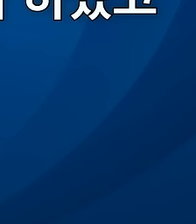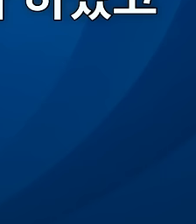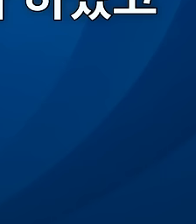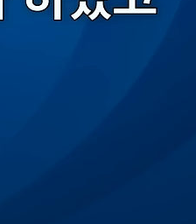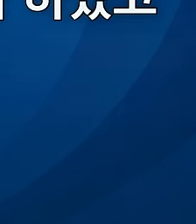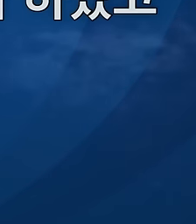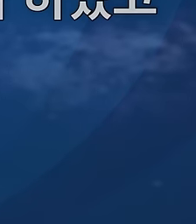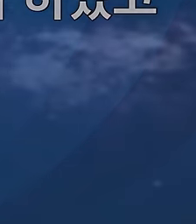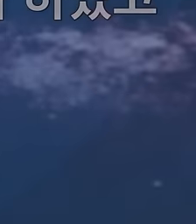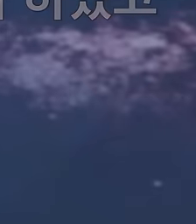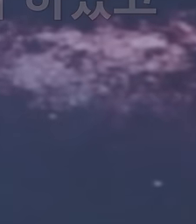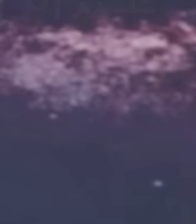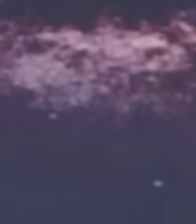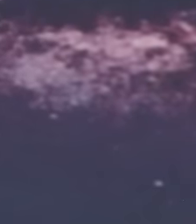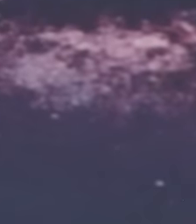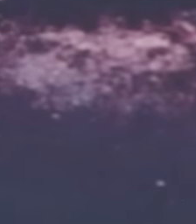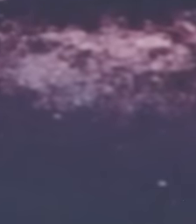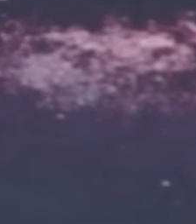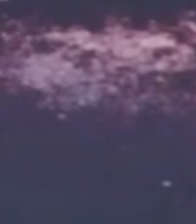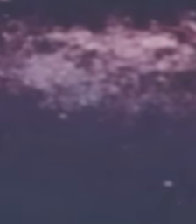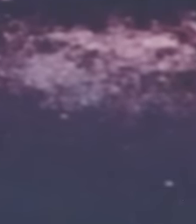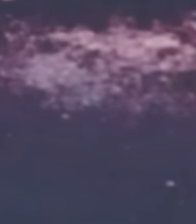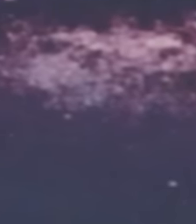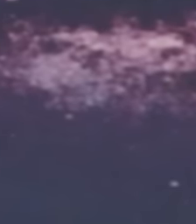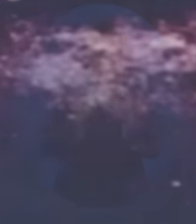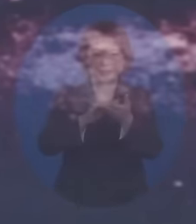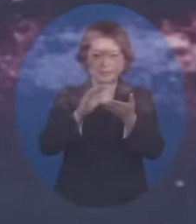멈추더라 아멘 하나님의